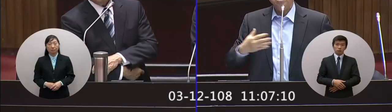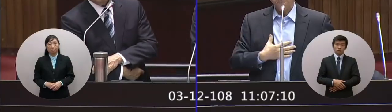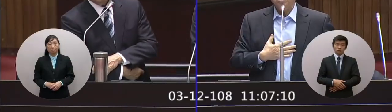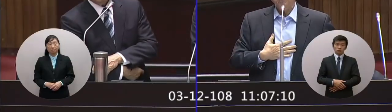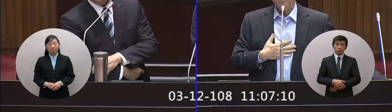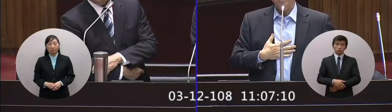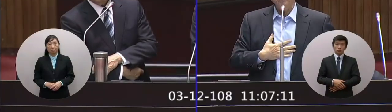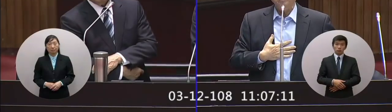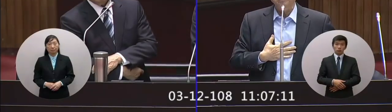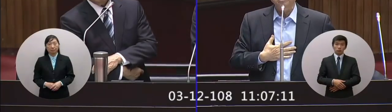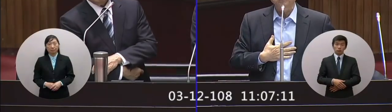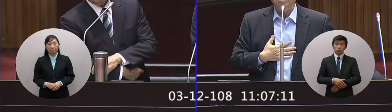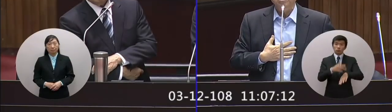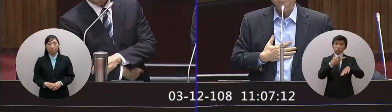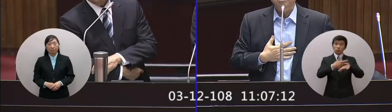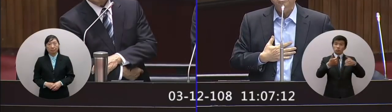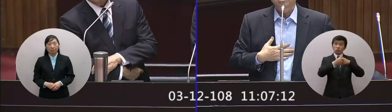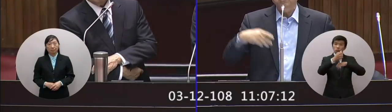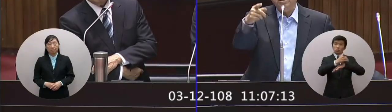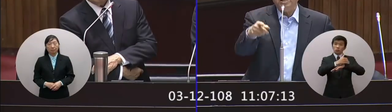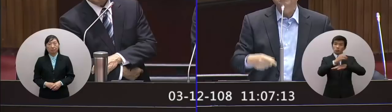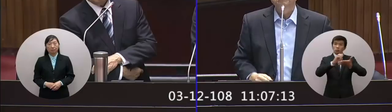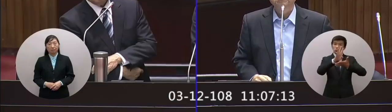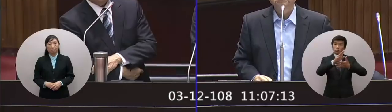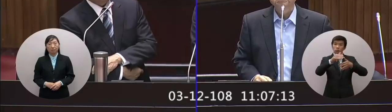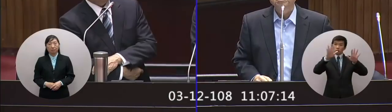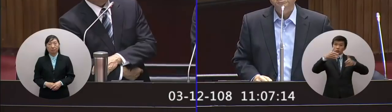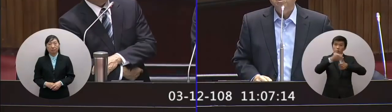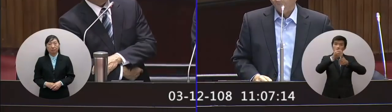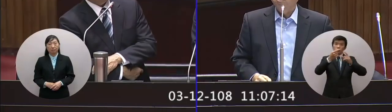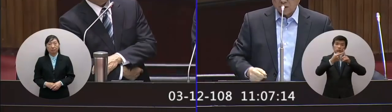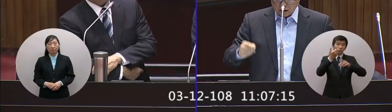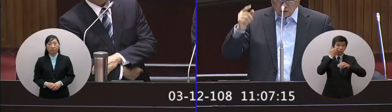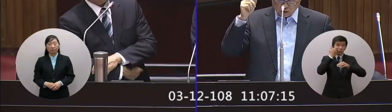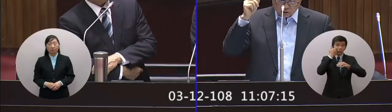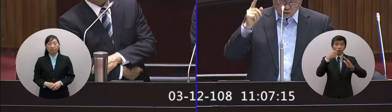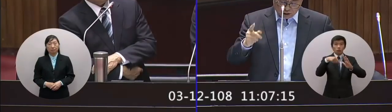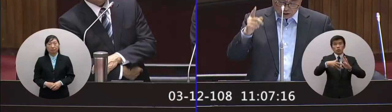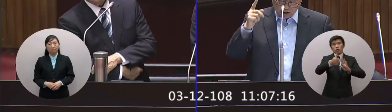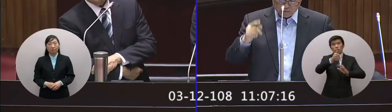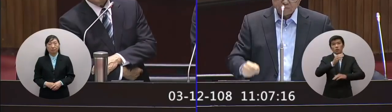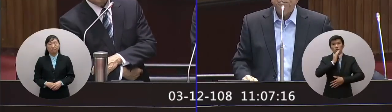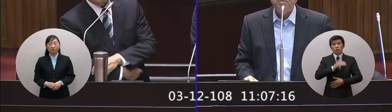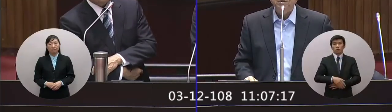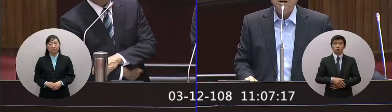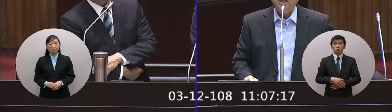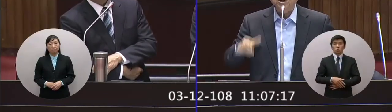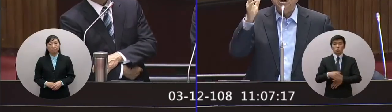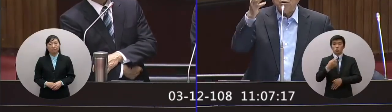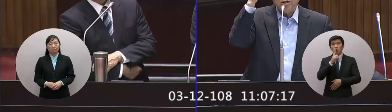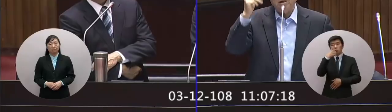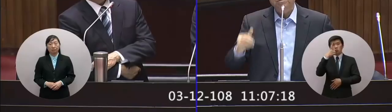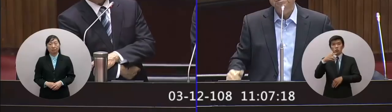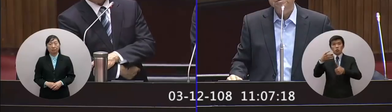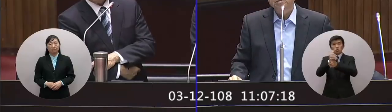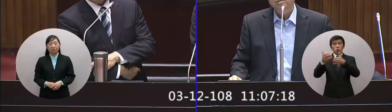我们只能科技汇报，因为召集人是谁？院长。我们只能用总质询的时间来